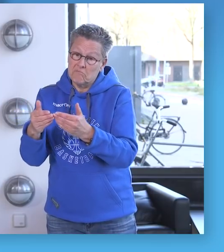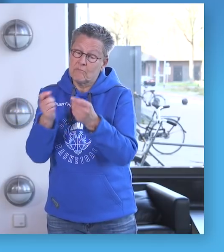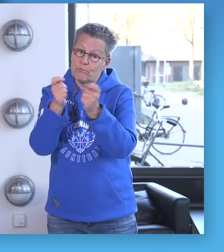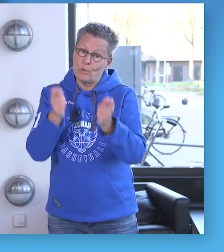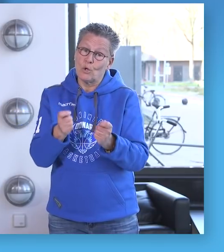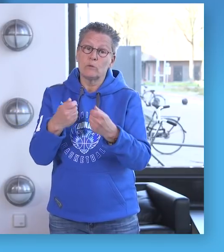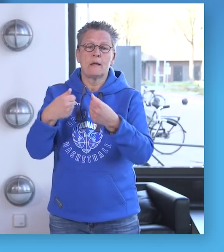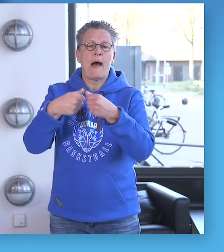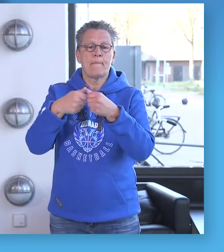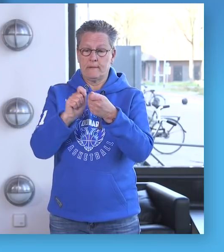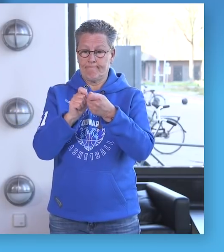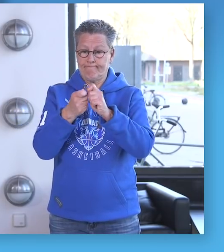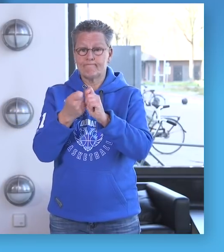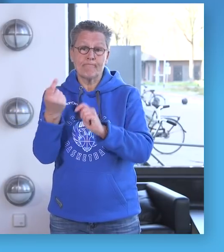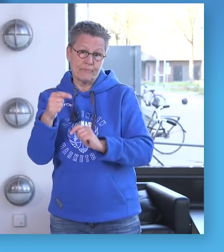en